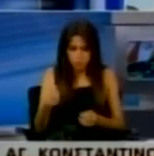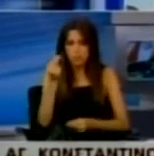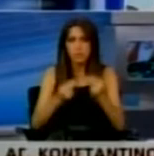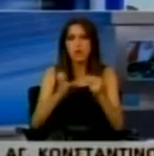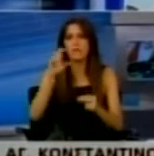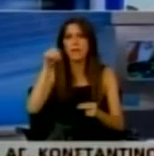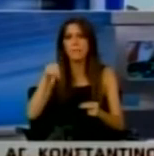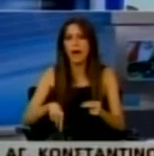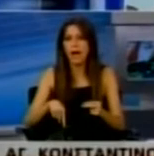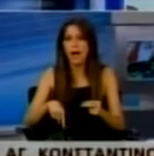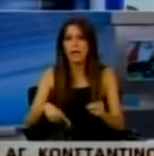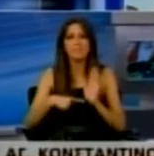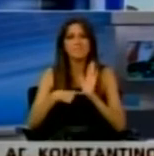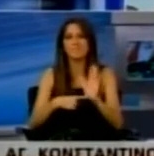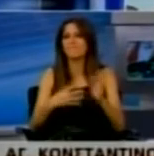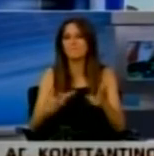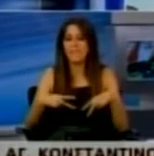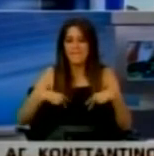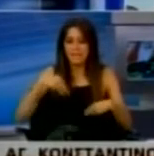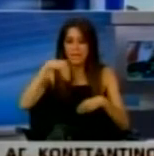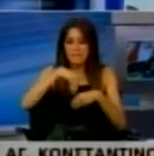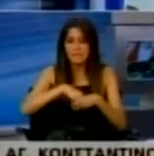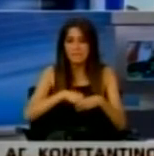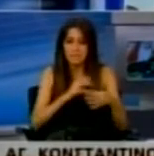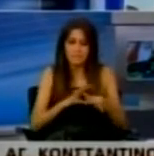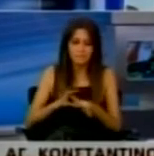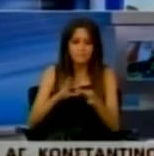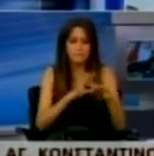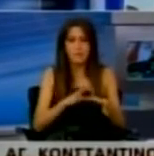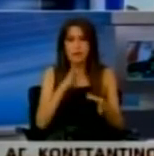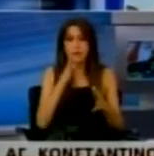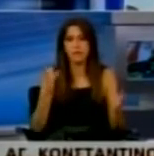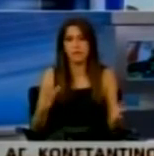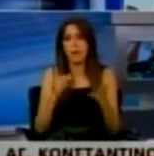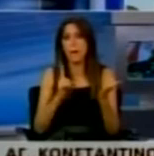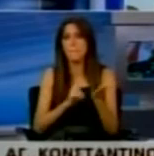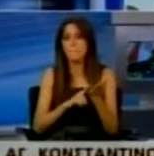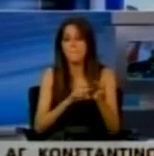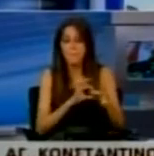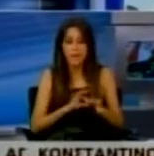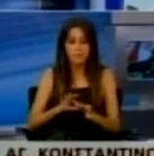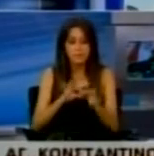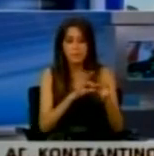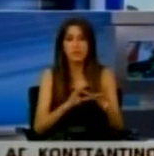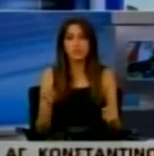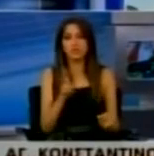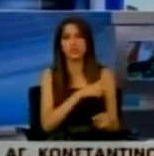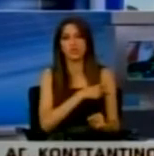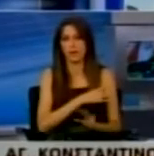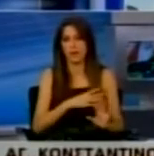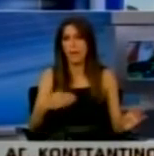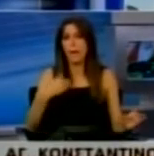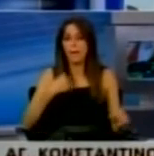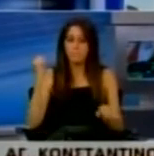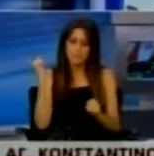της κυβέρνησης που στηρίζουν. Εμείς επιμένουμε ότι η ΕΡΤ πρέπει να